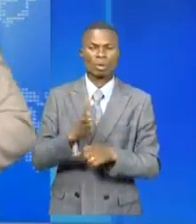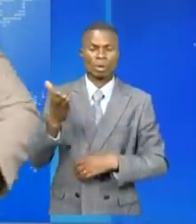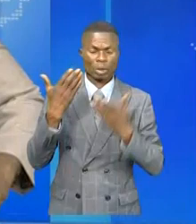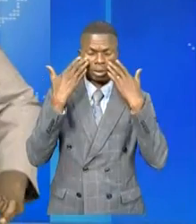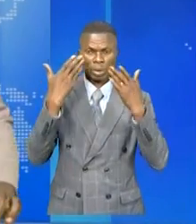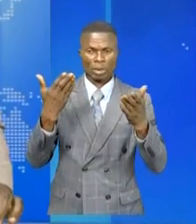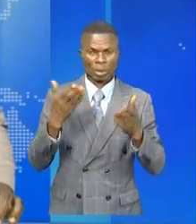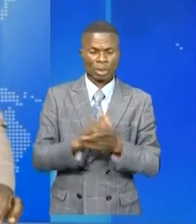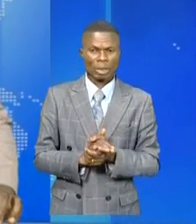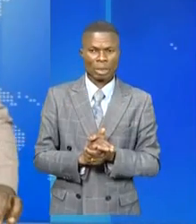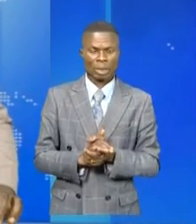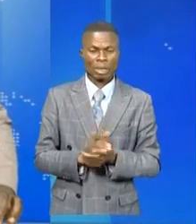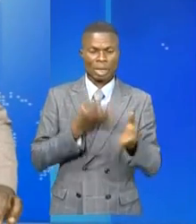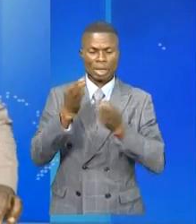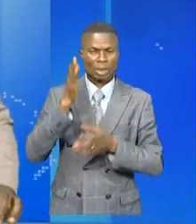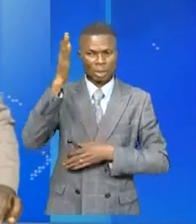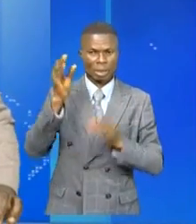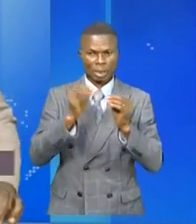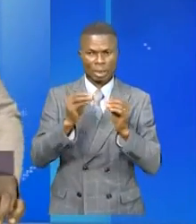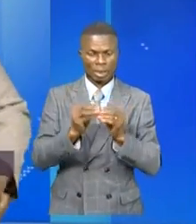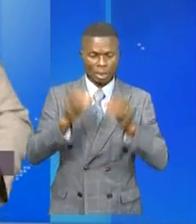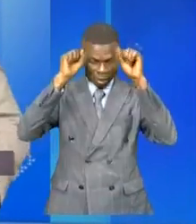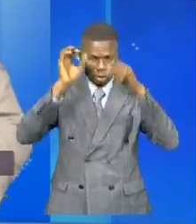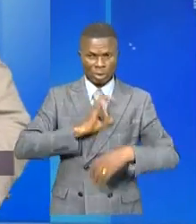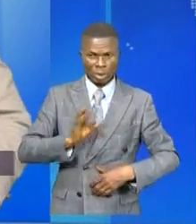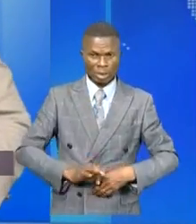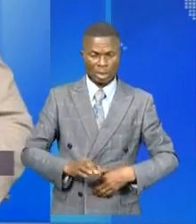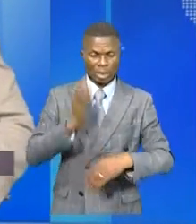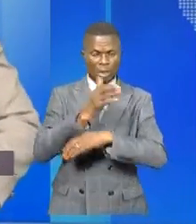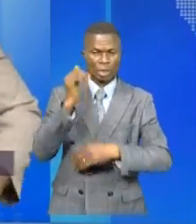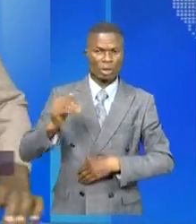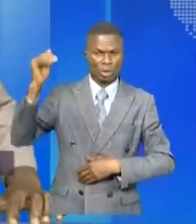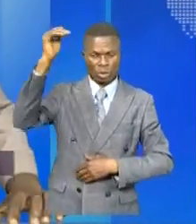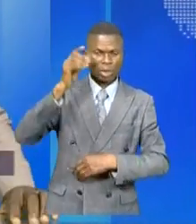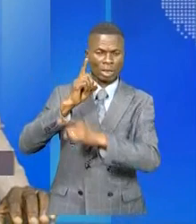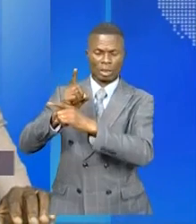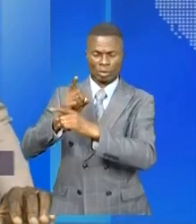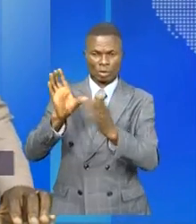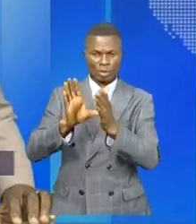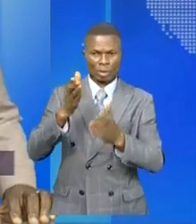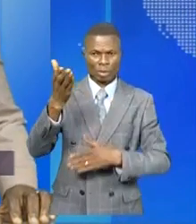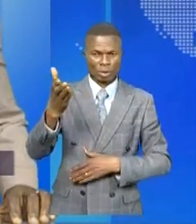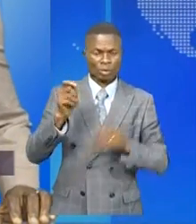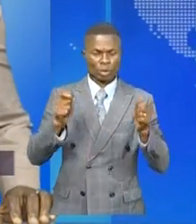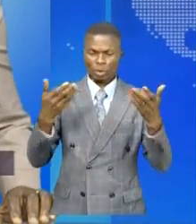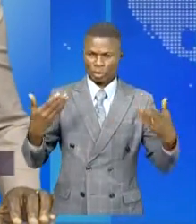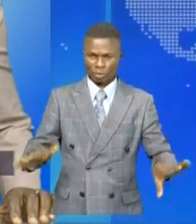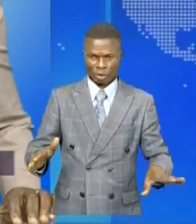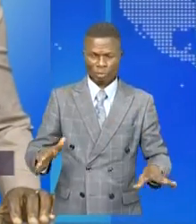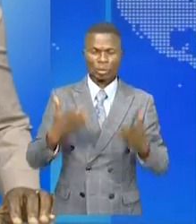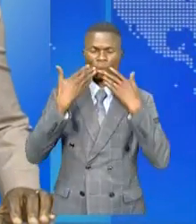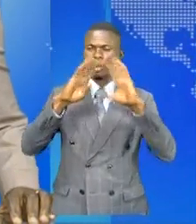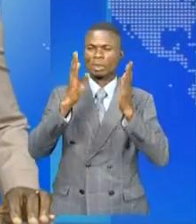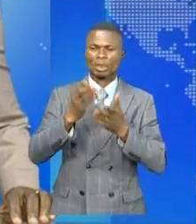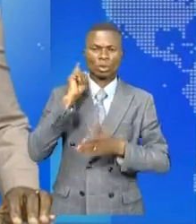Voilà, nous reviendrons un peu plus tard avec la réunion qu'a eu les chefs de l'État avec le Conseil supérieur de la Défense. Ce journal est terminé. Merci de